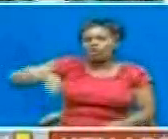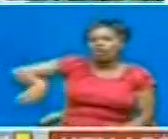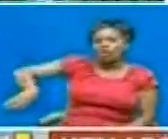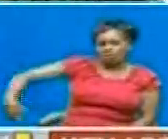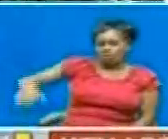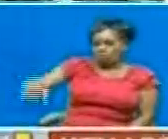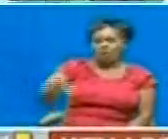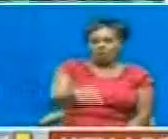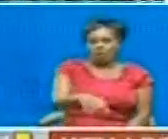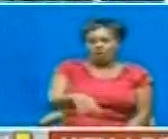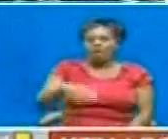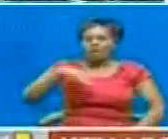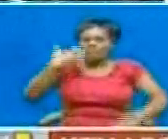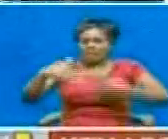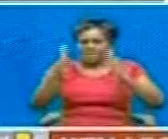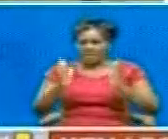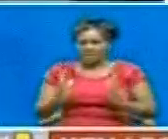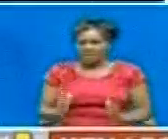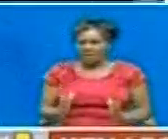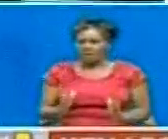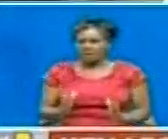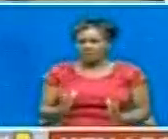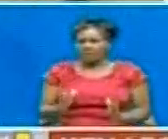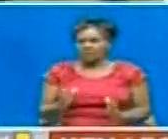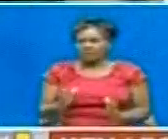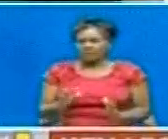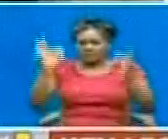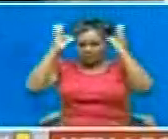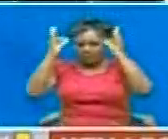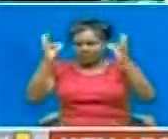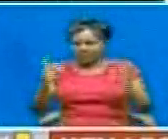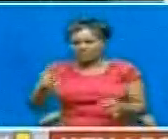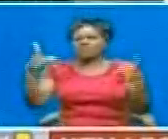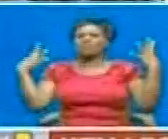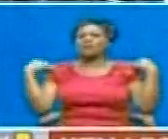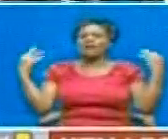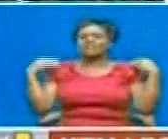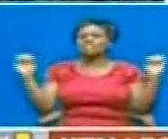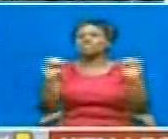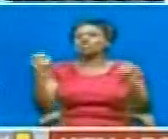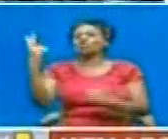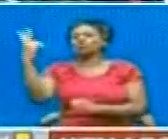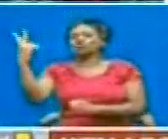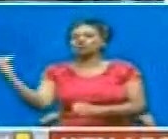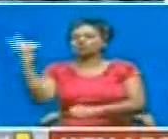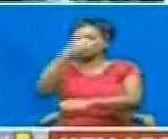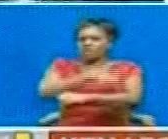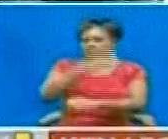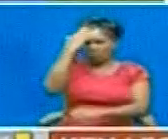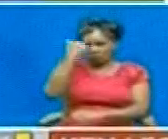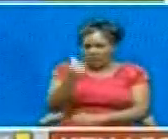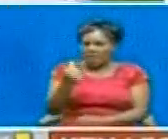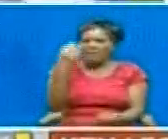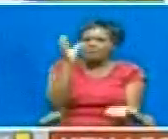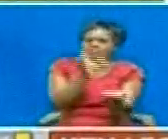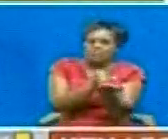Kongo, wale wachezaji wao walichukua hatua wakasema kwamba watafanya mazoezi kwa siku mbili, kwa sababu bado mambo ya